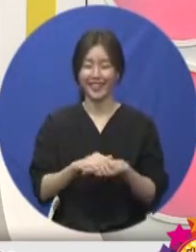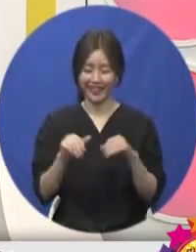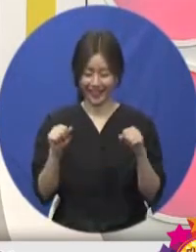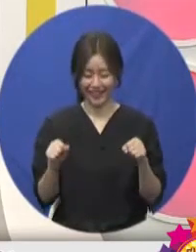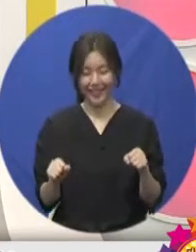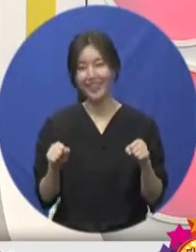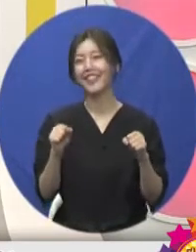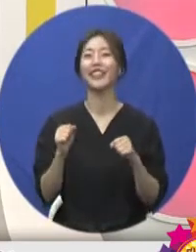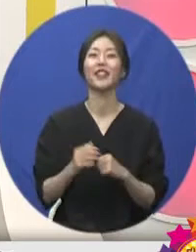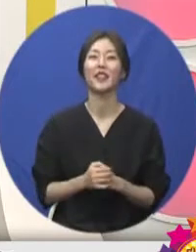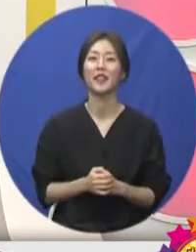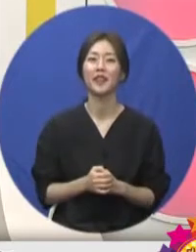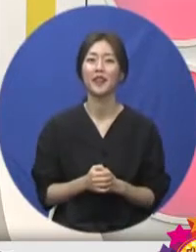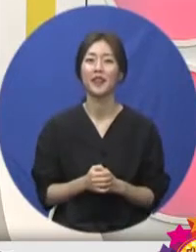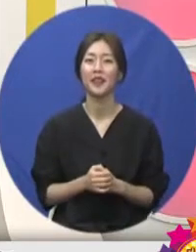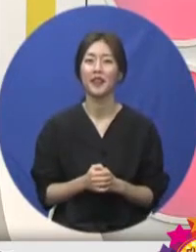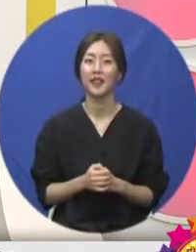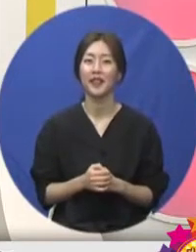안녕하세요.